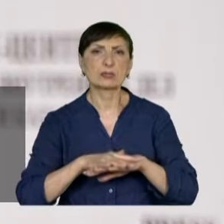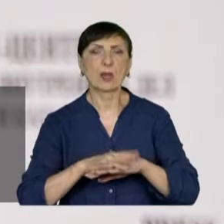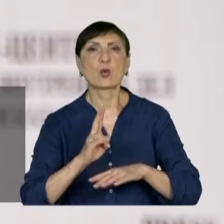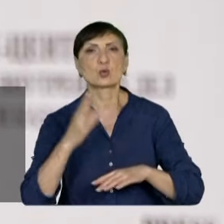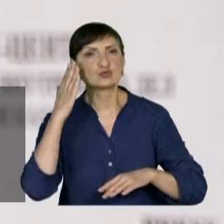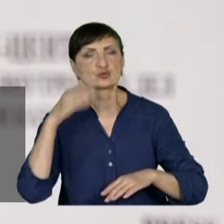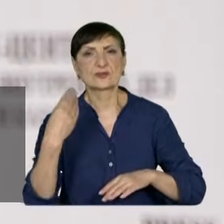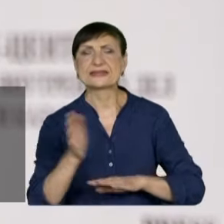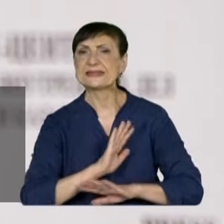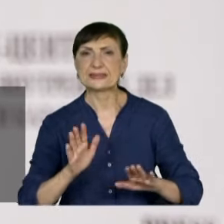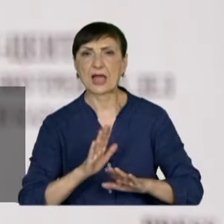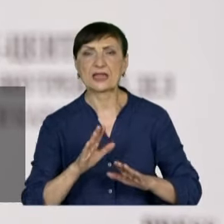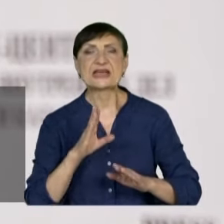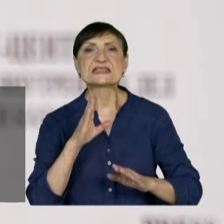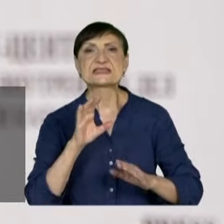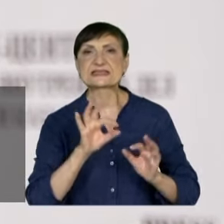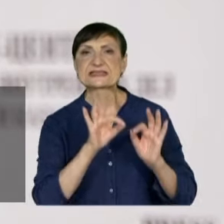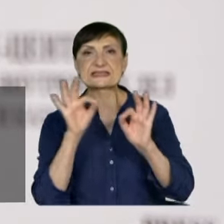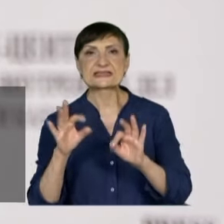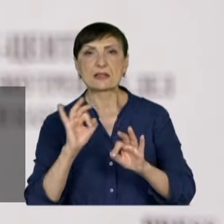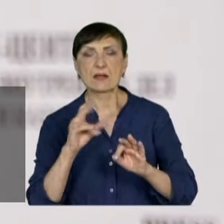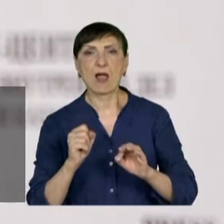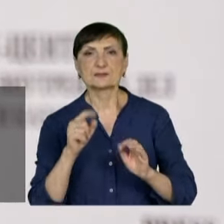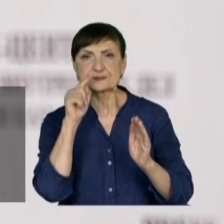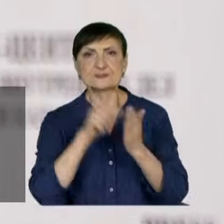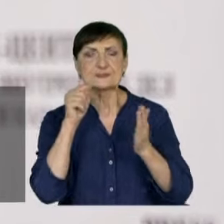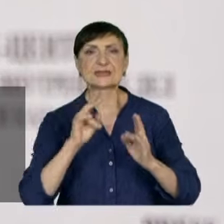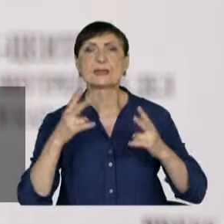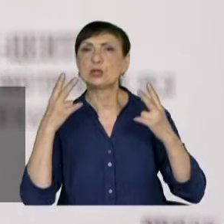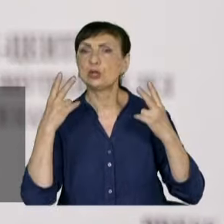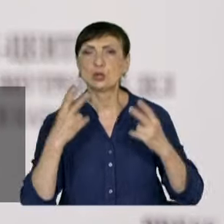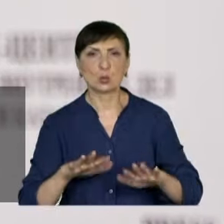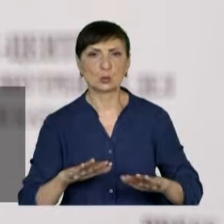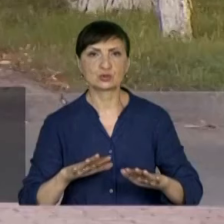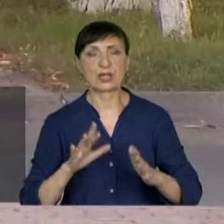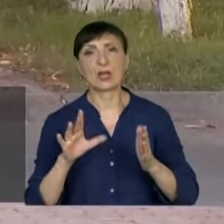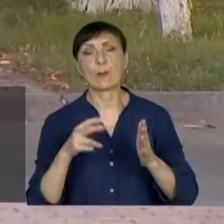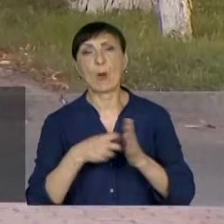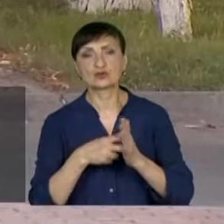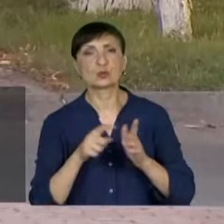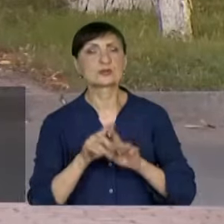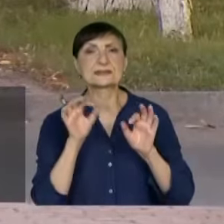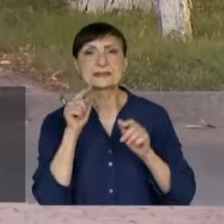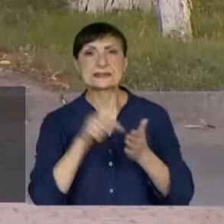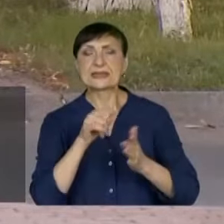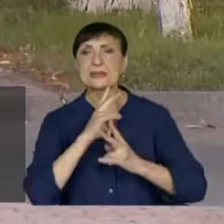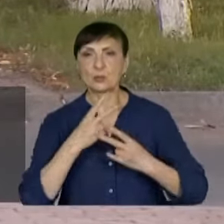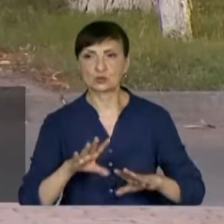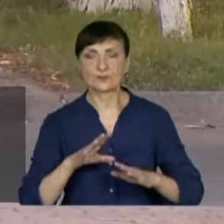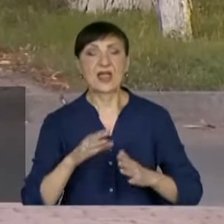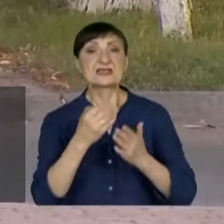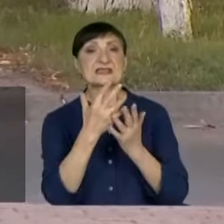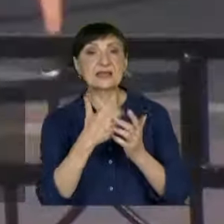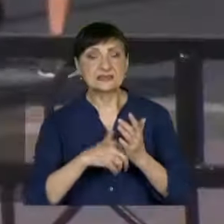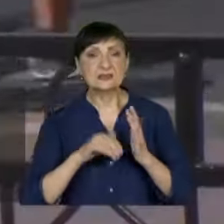лицам, не проходить по ссылкам, поступающим по СМС-коду на WhatsApp либо на электронную почту. Важно помнить, что эта статистика